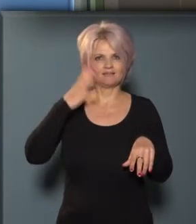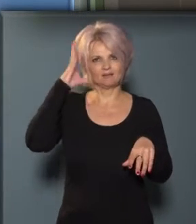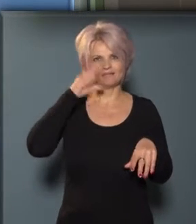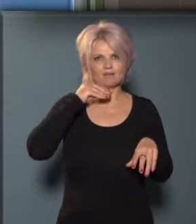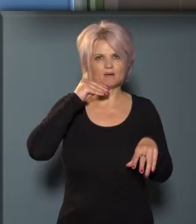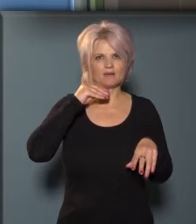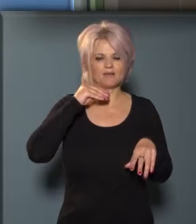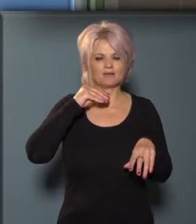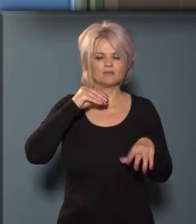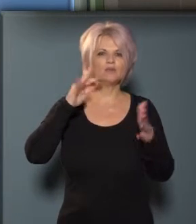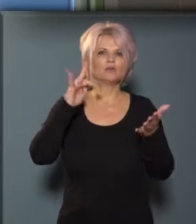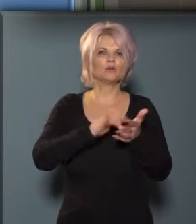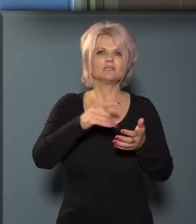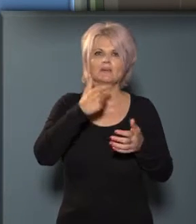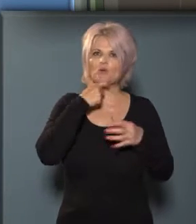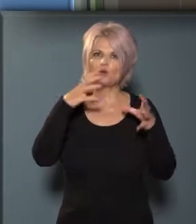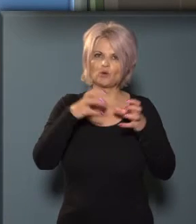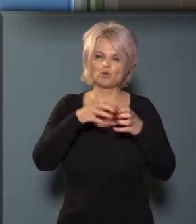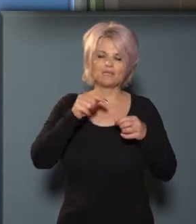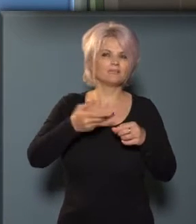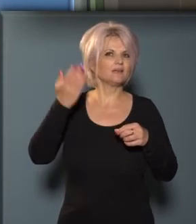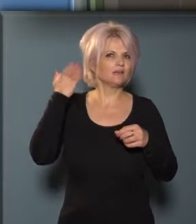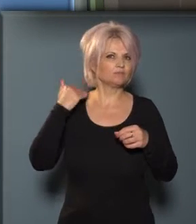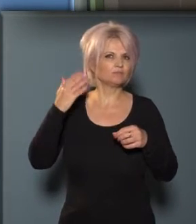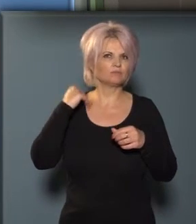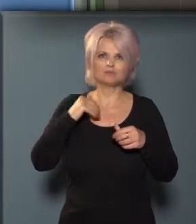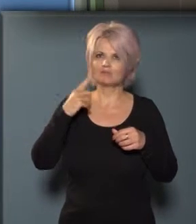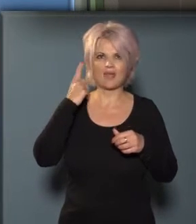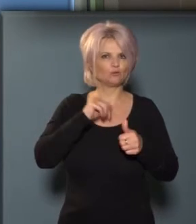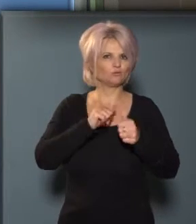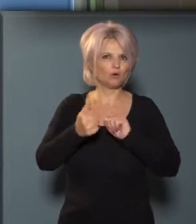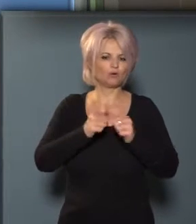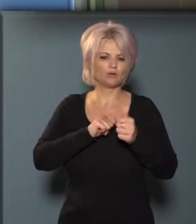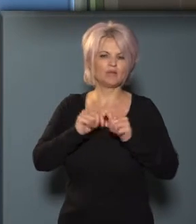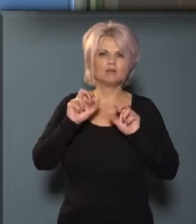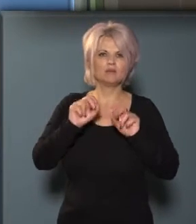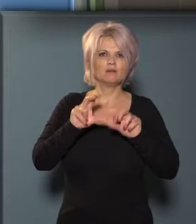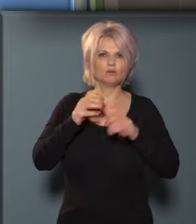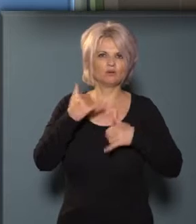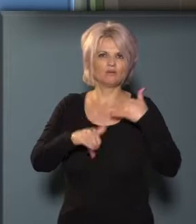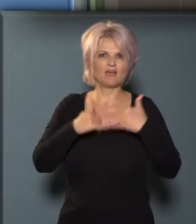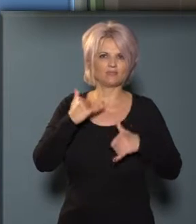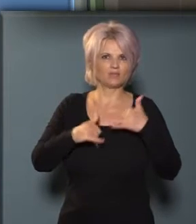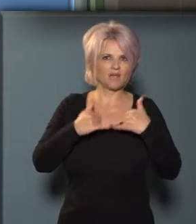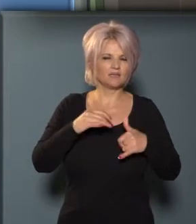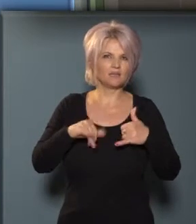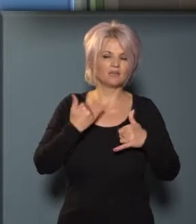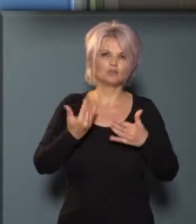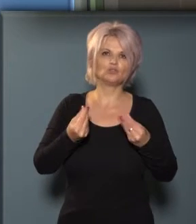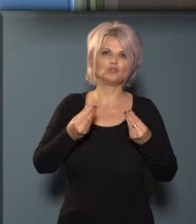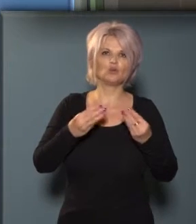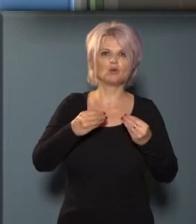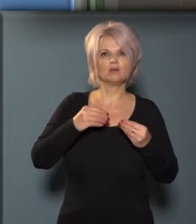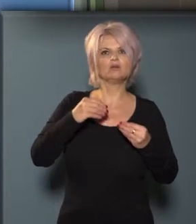De ugyanígy a középkorosztály is, aki ezelőtt azért kipottyant ebből a sportolás részből, hát a futóversenyeket meg lehet nézni, hogy milyen